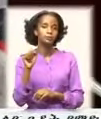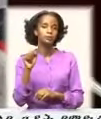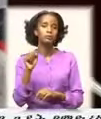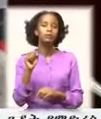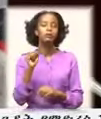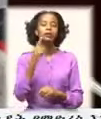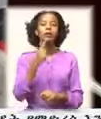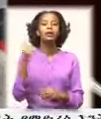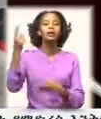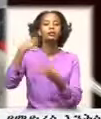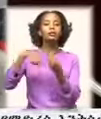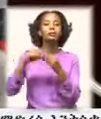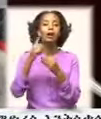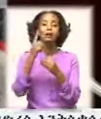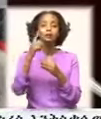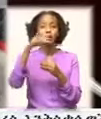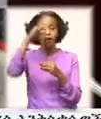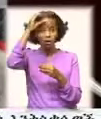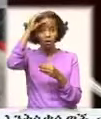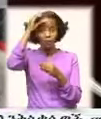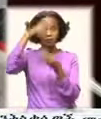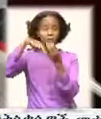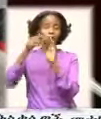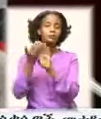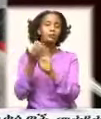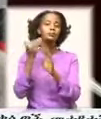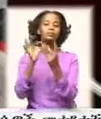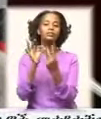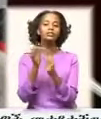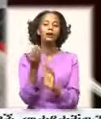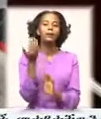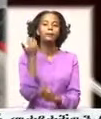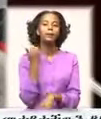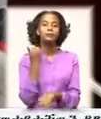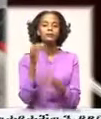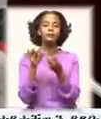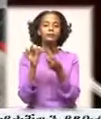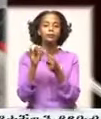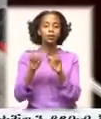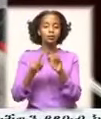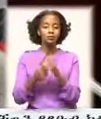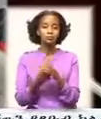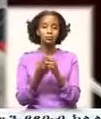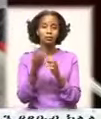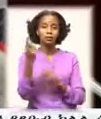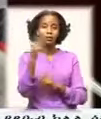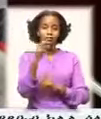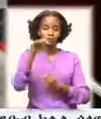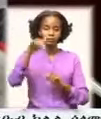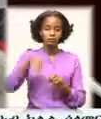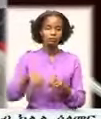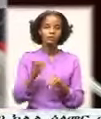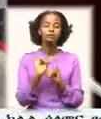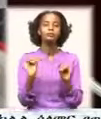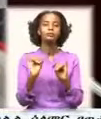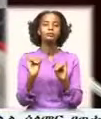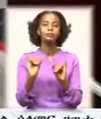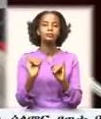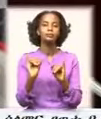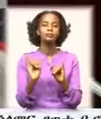አንዳንድ አካባቢዎች ጋር አሁን አላባ ጋር ቀደም ሲል ከምርጫ በፊትም በምርጫ ሊጀመር አንድ ቀን ሲቀረው እንደዚሁ